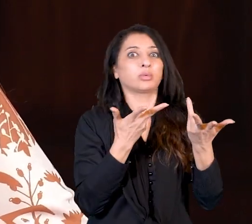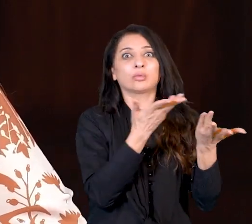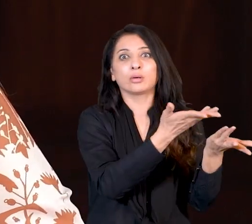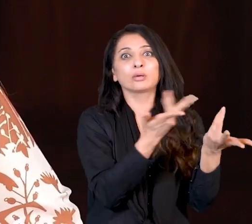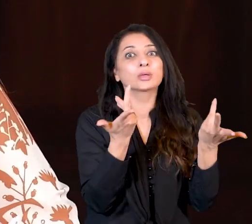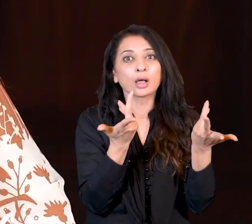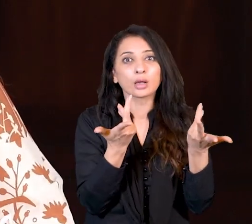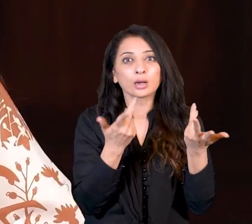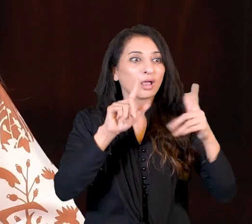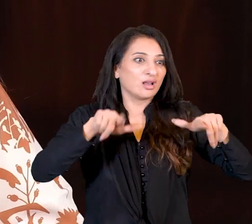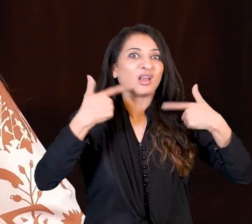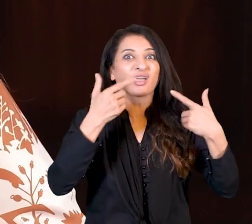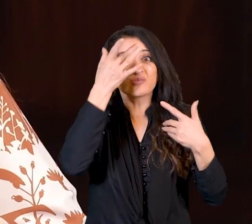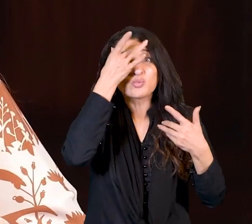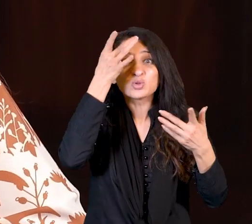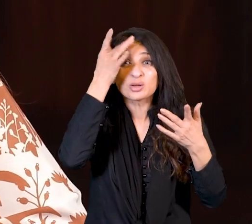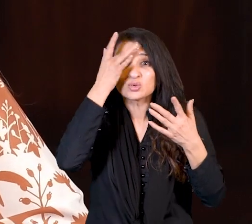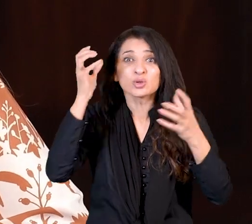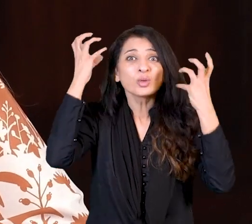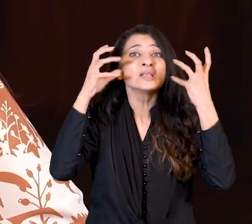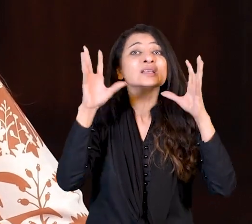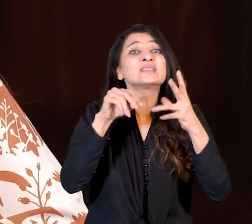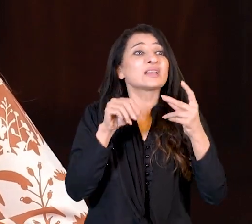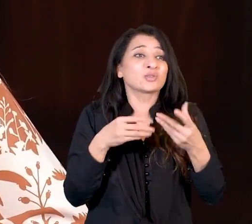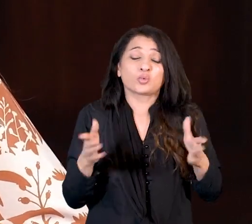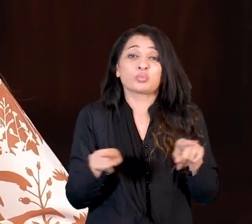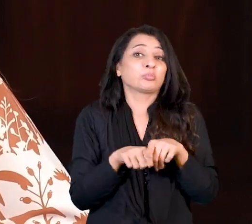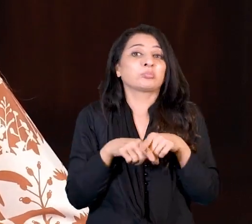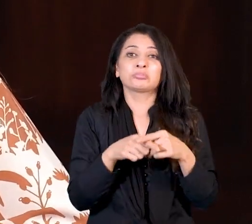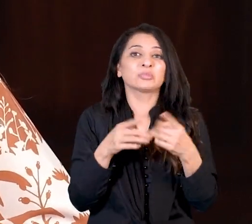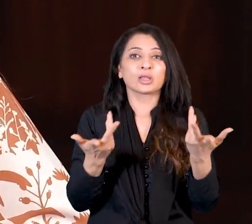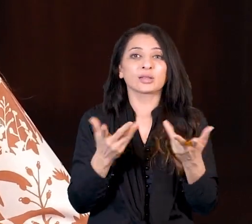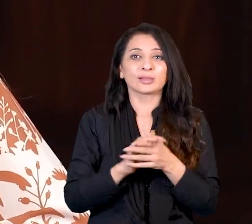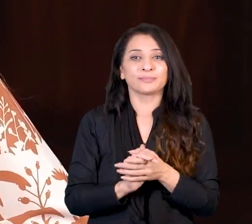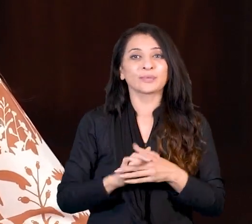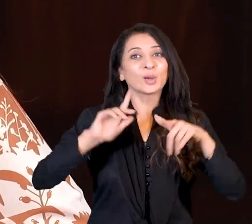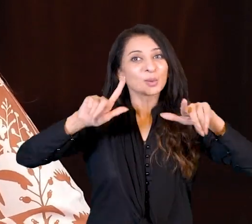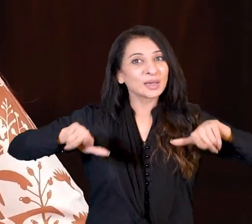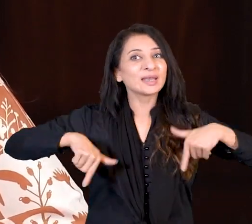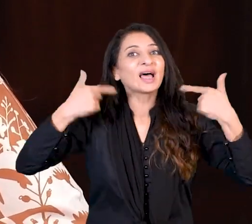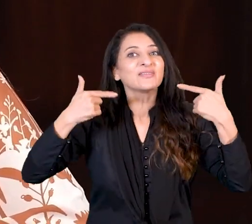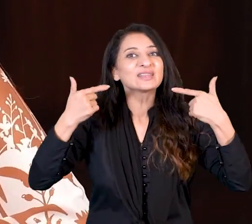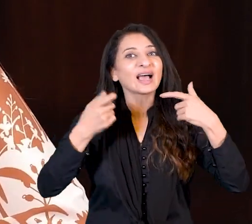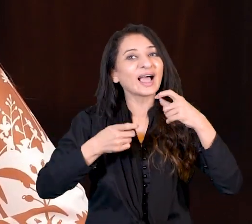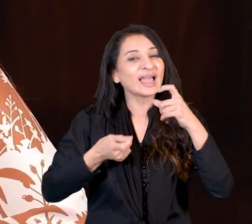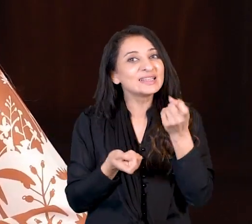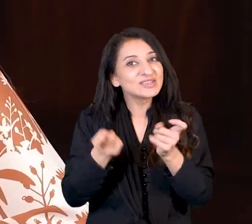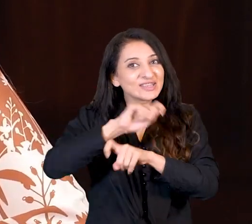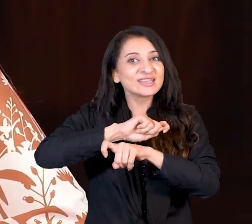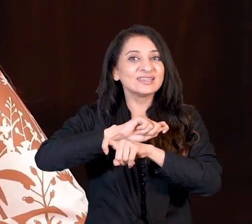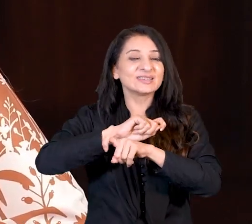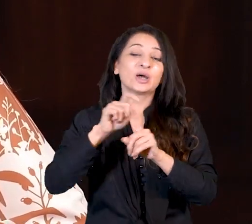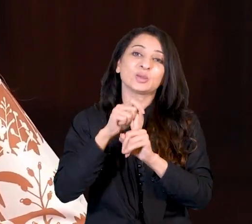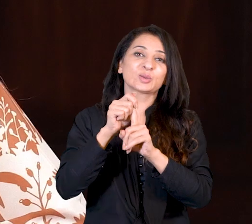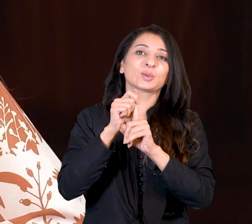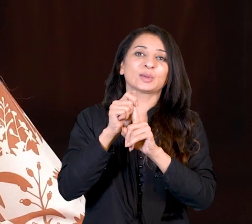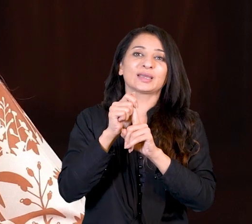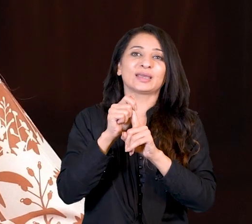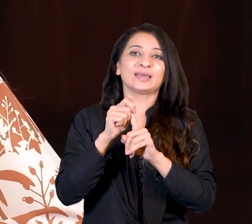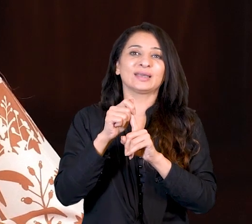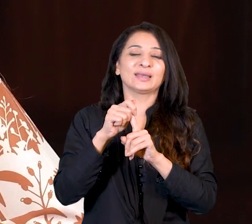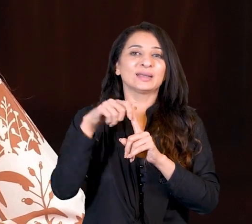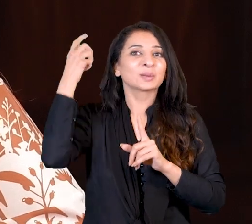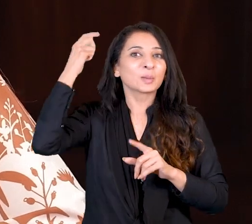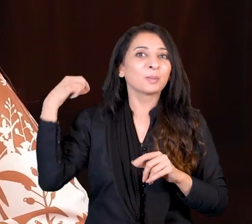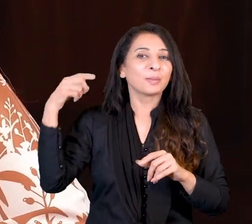अपनी ज़िंदगी में, अपनी लाइफ में कुछ चेंजेस लानी होती हैं, जिसको हम कहते हैं लाइफस्टाइल मॉडिफिकेशन। इसके थ्रू आपके बालों के गिरने का